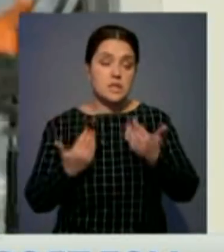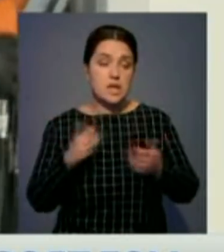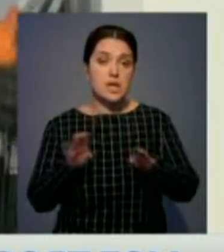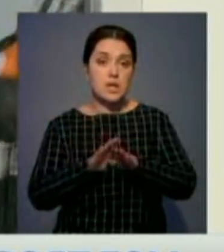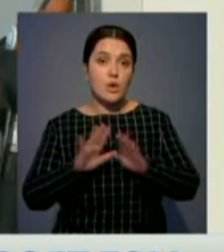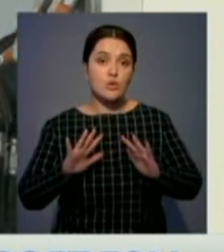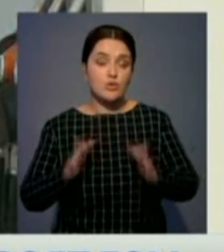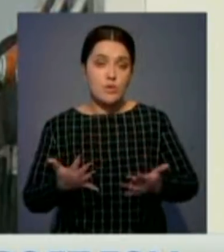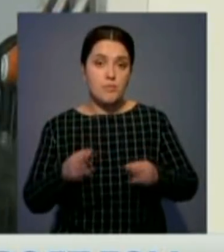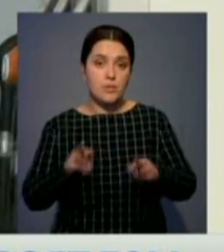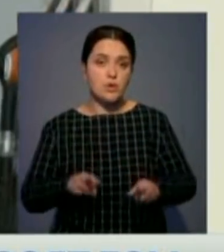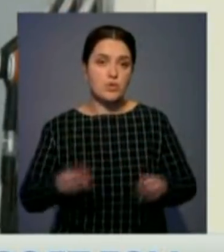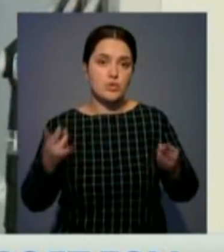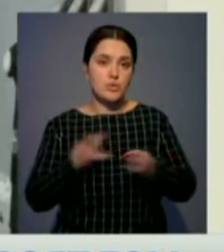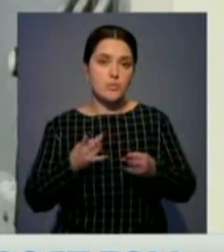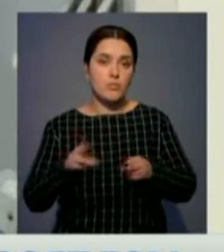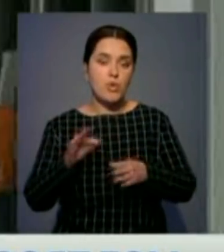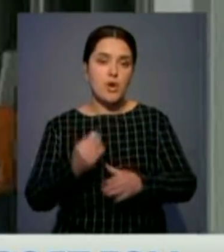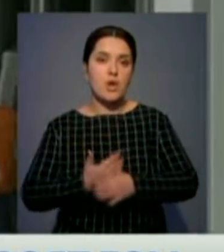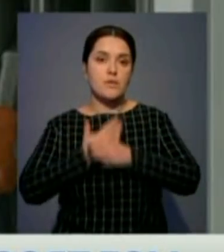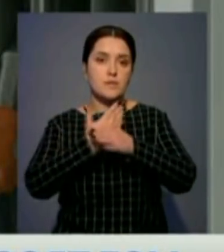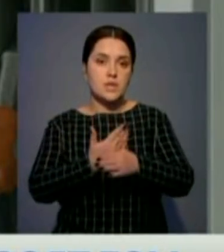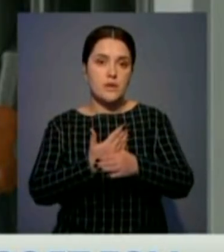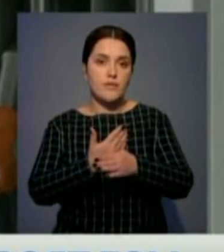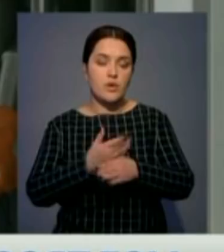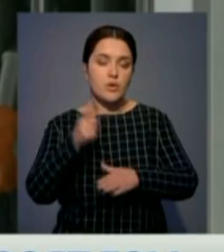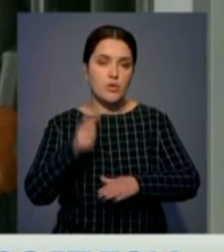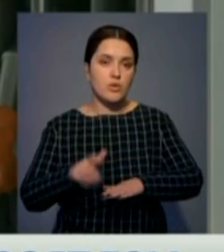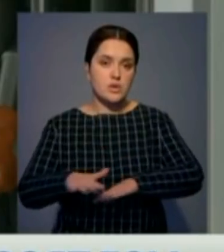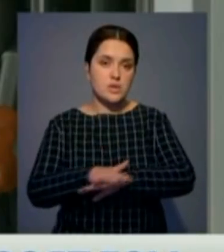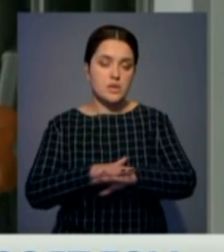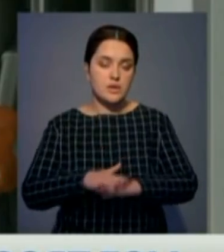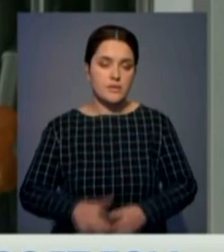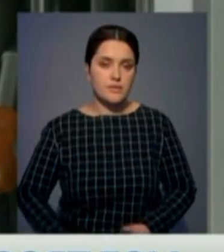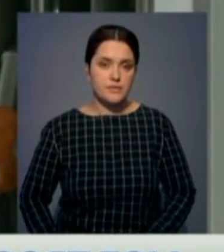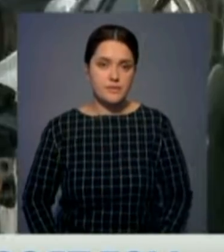Бузумбаев, правительству нужно будет принимать меры по субсидированию потребителей.